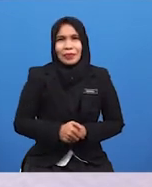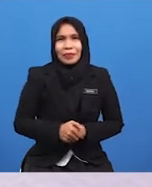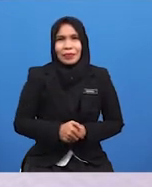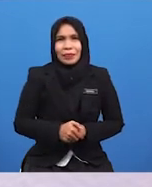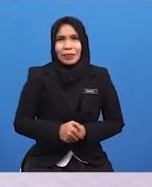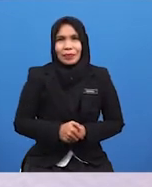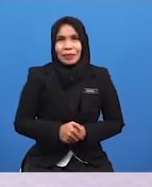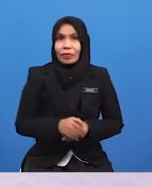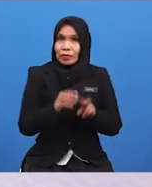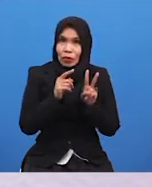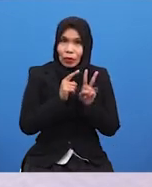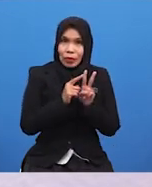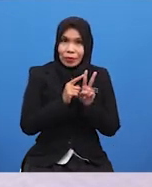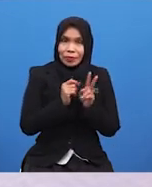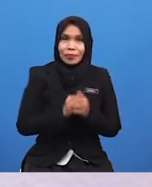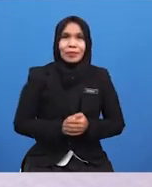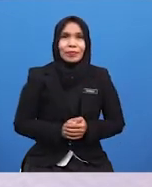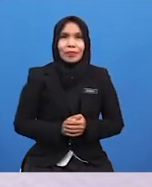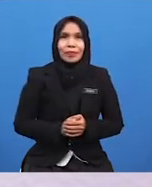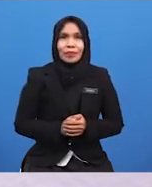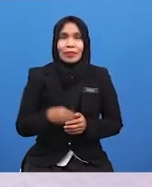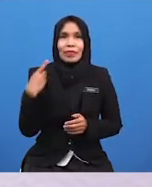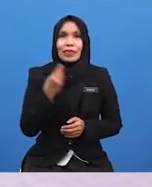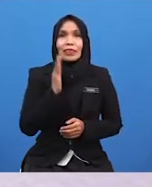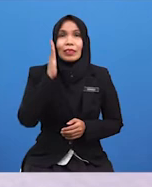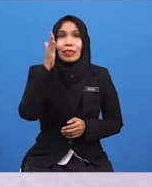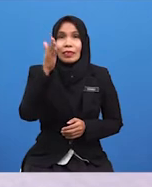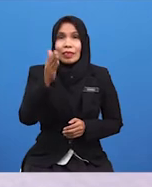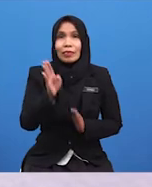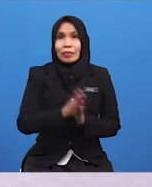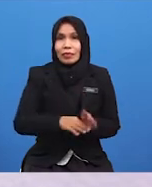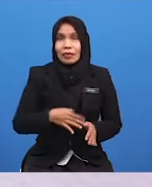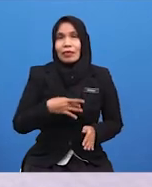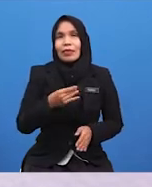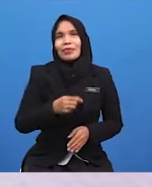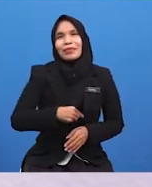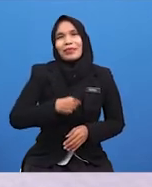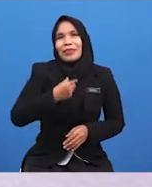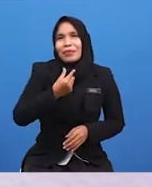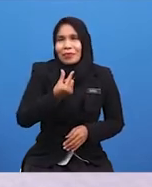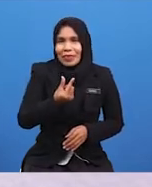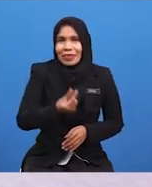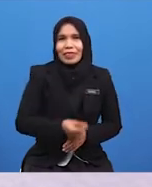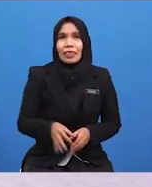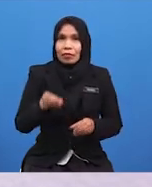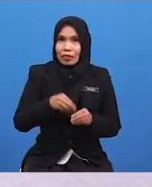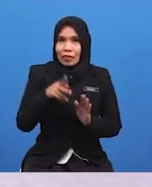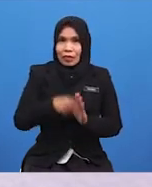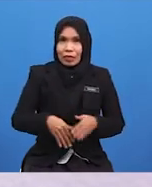Hai jam kedua kita akan berasa gembira dalam